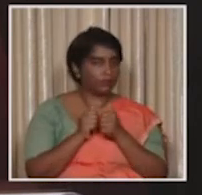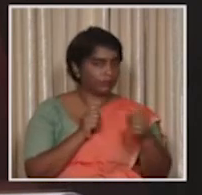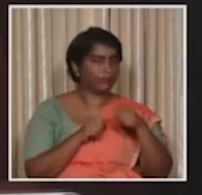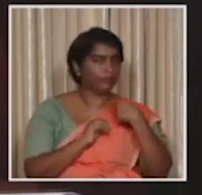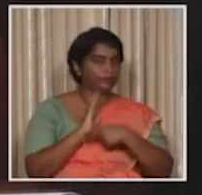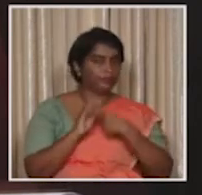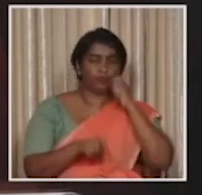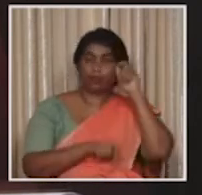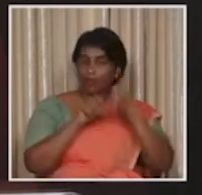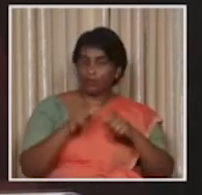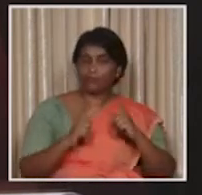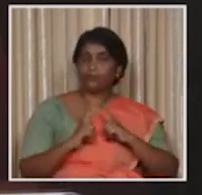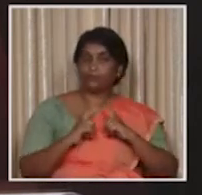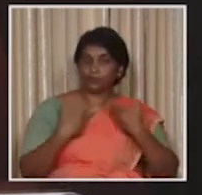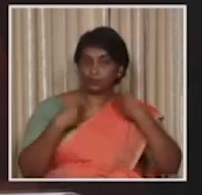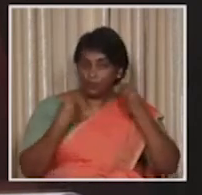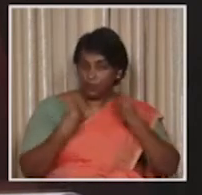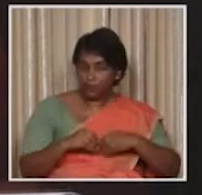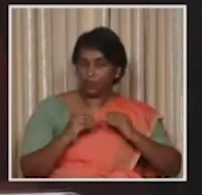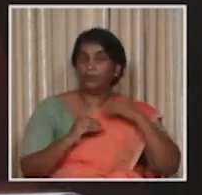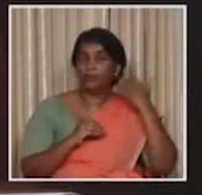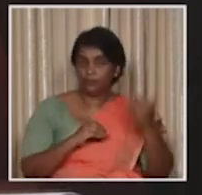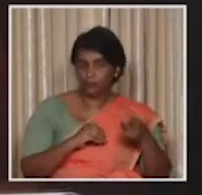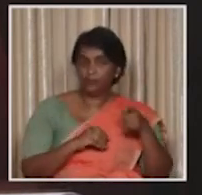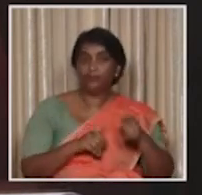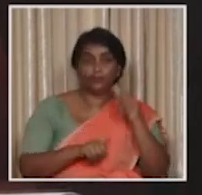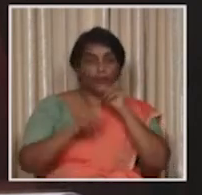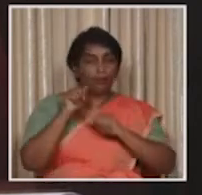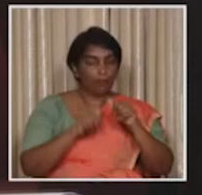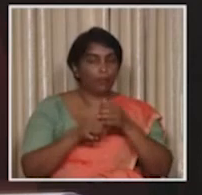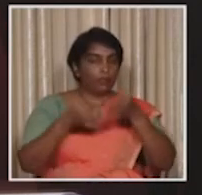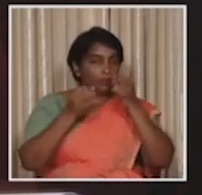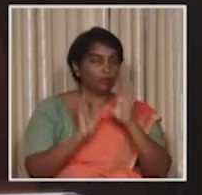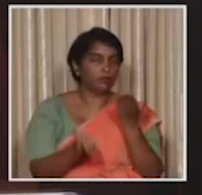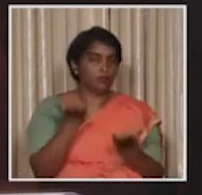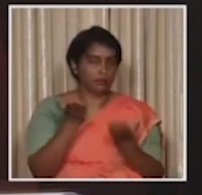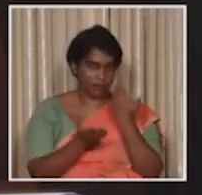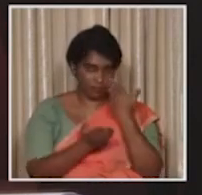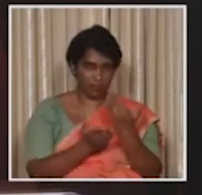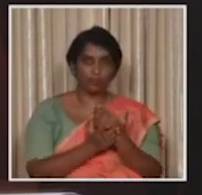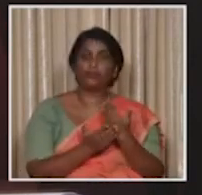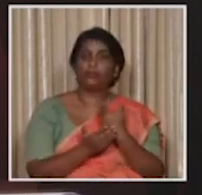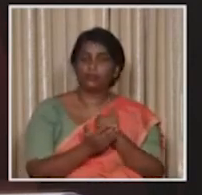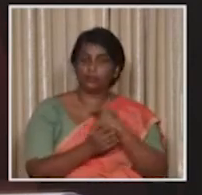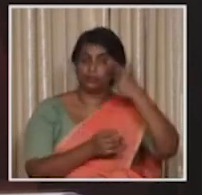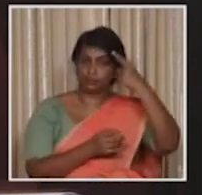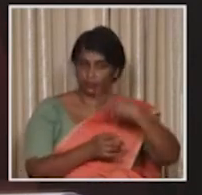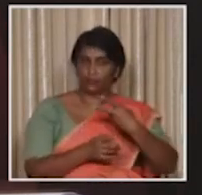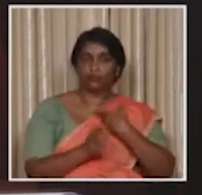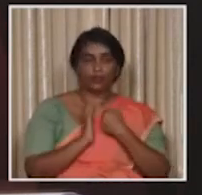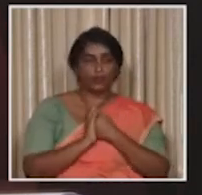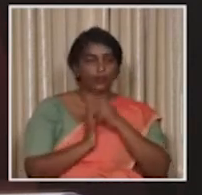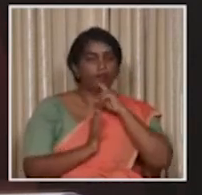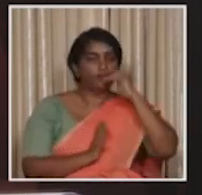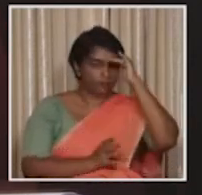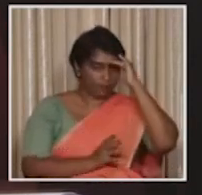මෙරට ජනතාවගේ ජීවිත අහිමිවීමෙන් පසු එම ඖෂධවල ප්‍රමිතිය මැන බැලීමද? මම දෙවෙනි වතාවට ගරු